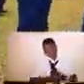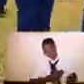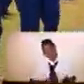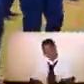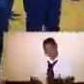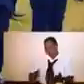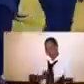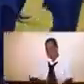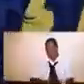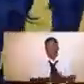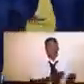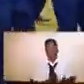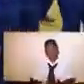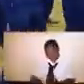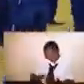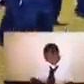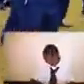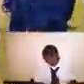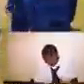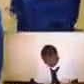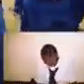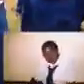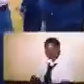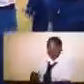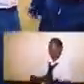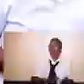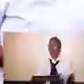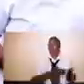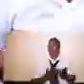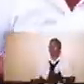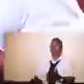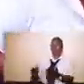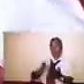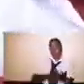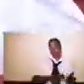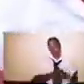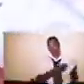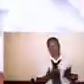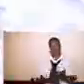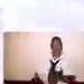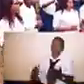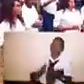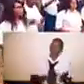Ati nangu pinsange, ati nangu pinsange.